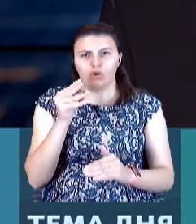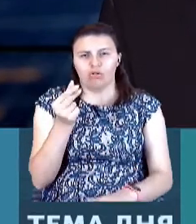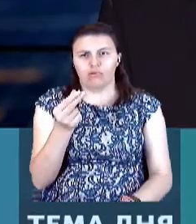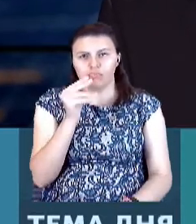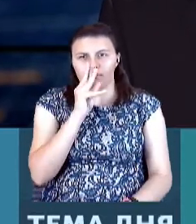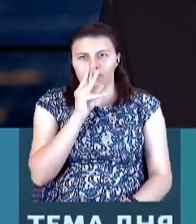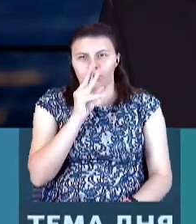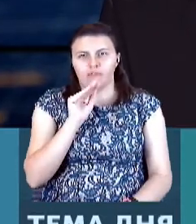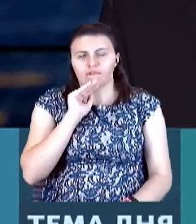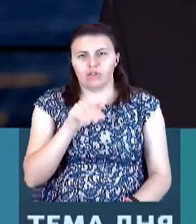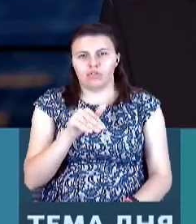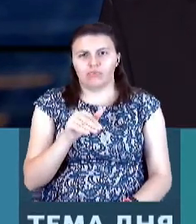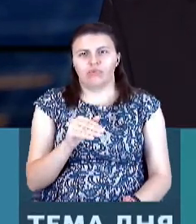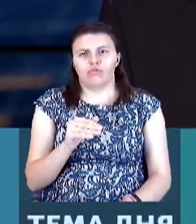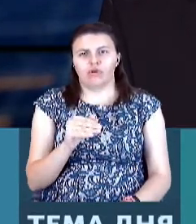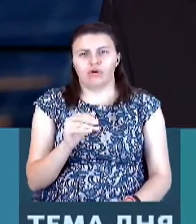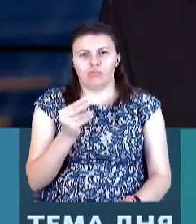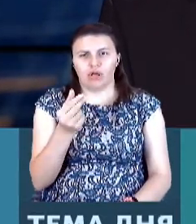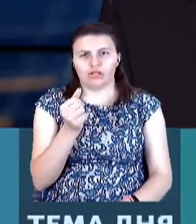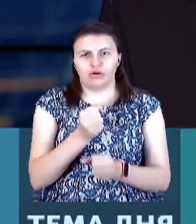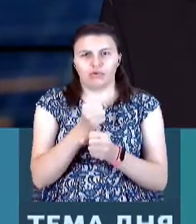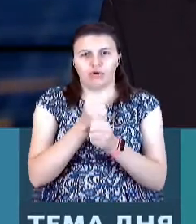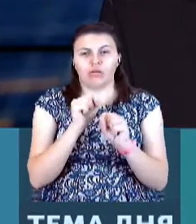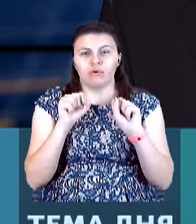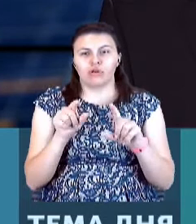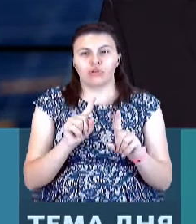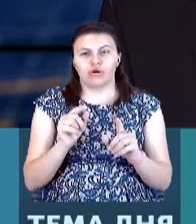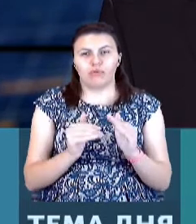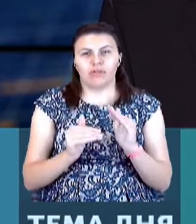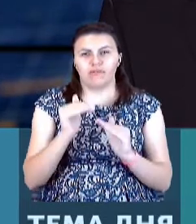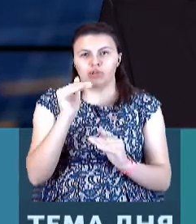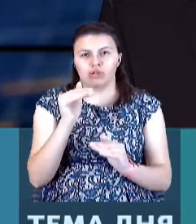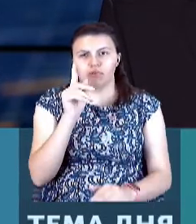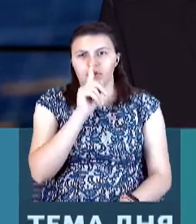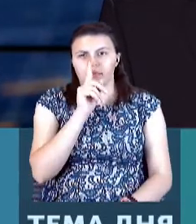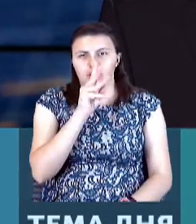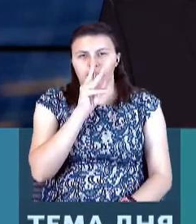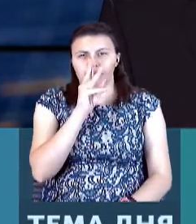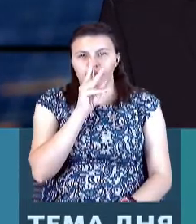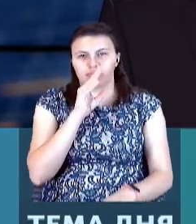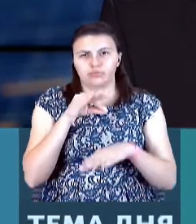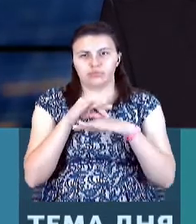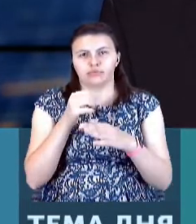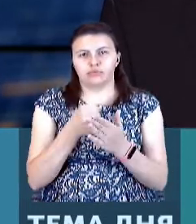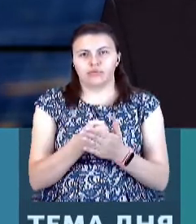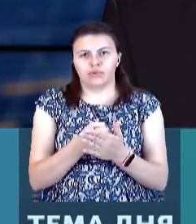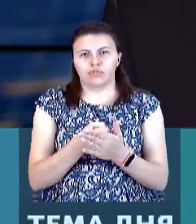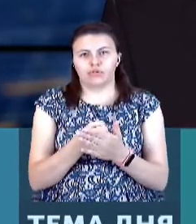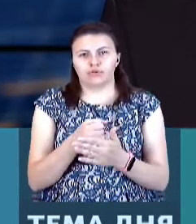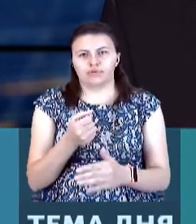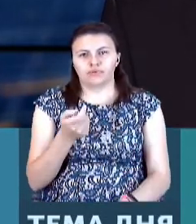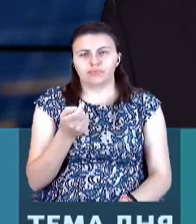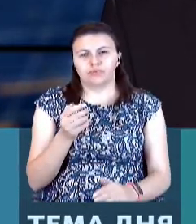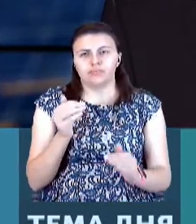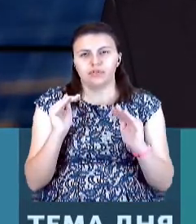висококваліфікованою оплачуваною роботою. Можливо, що підвищення мінімальної заробітної плати вестиме до дещо певного зменшення